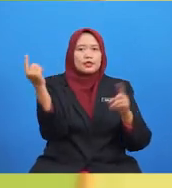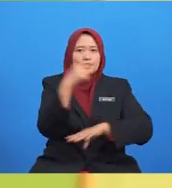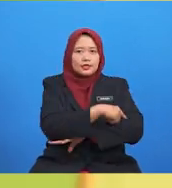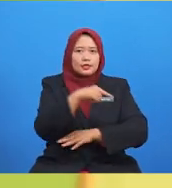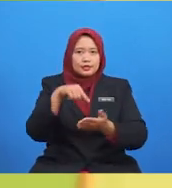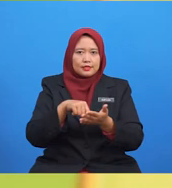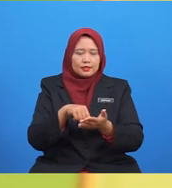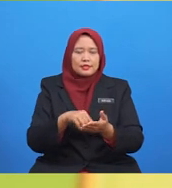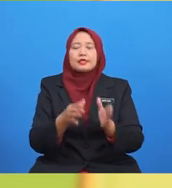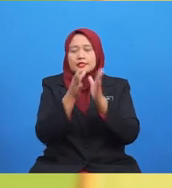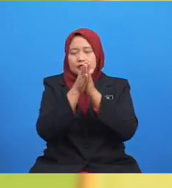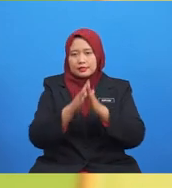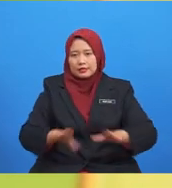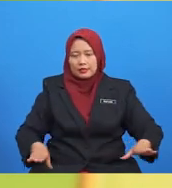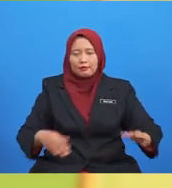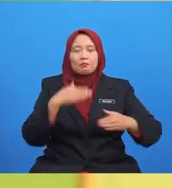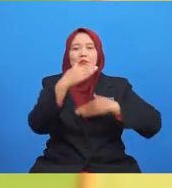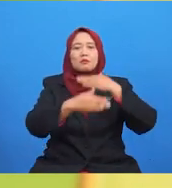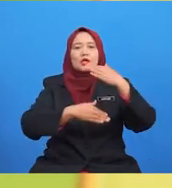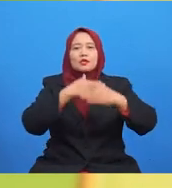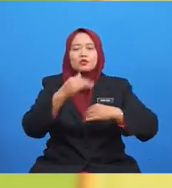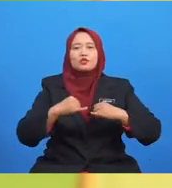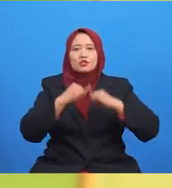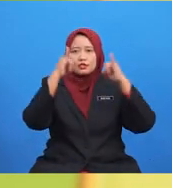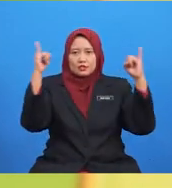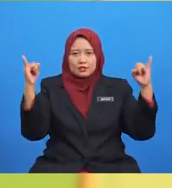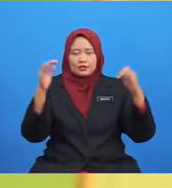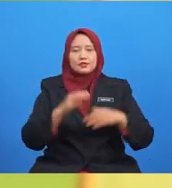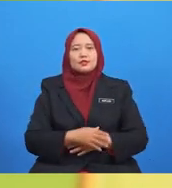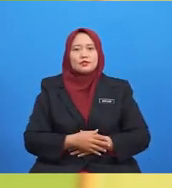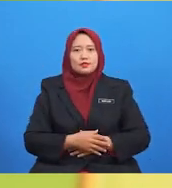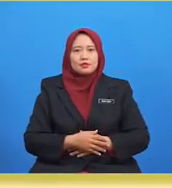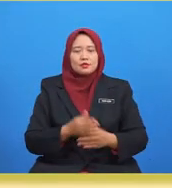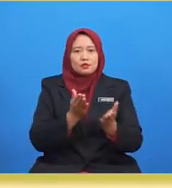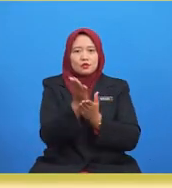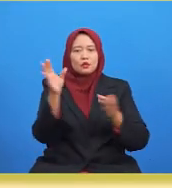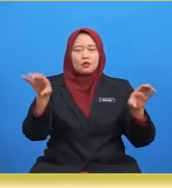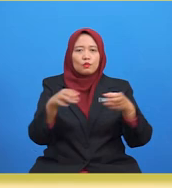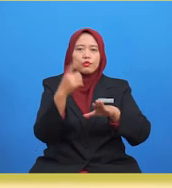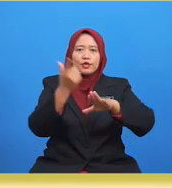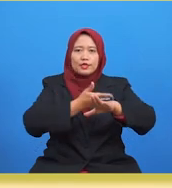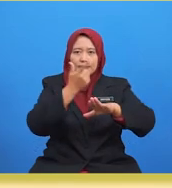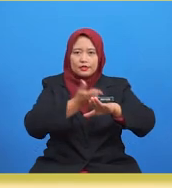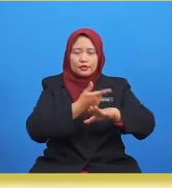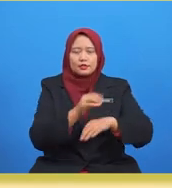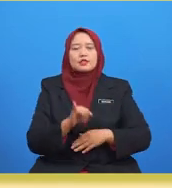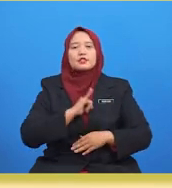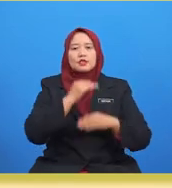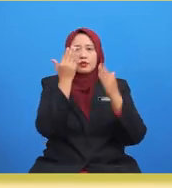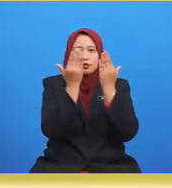kata, selamat maju jaya, jangan putus asa dan teruskan membuat latihan. Saya doakan